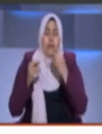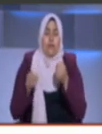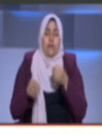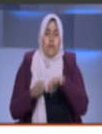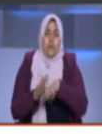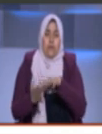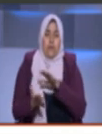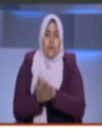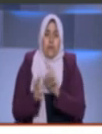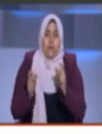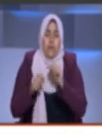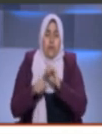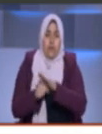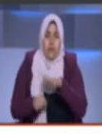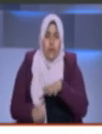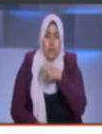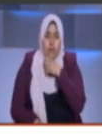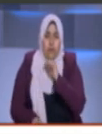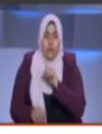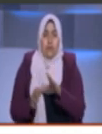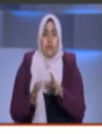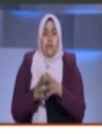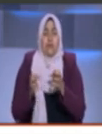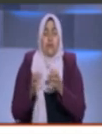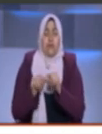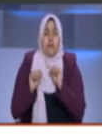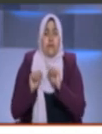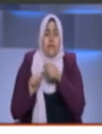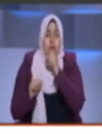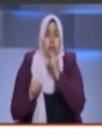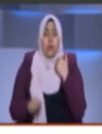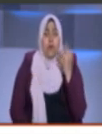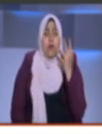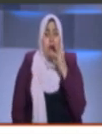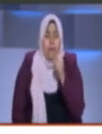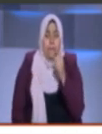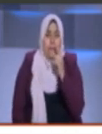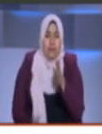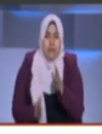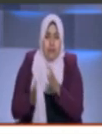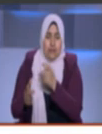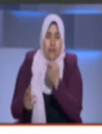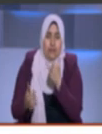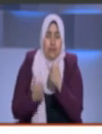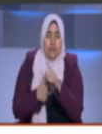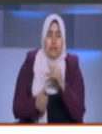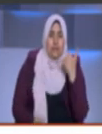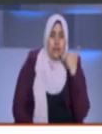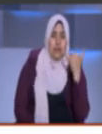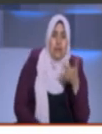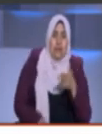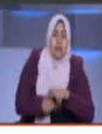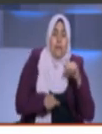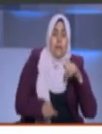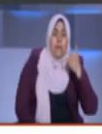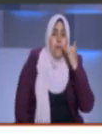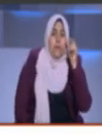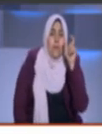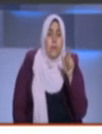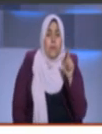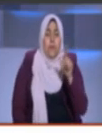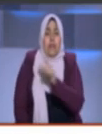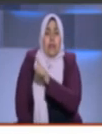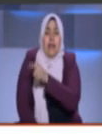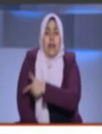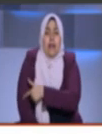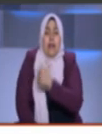فيما يتعلق بكورونا واستراتيجية الفرنسية والأرقام أيضا، لكن أنتقل الآن إلى الزميل عربي مرزوق من برلين. عربي،